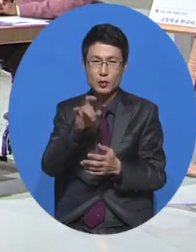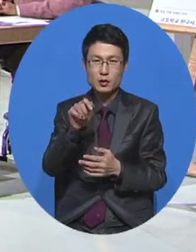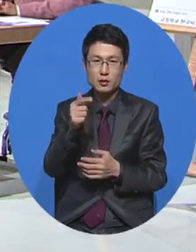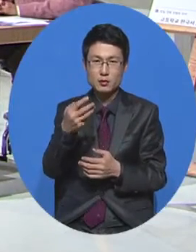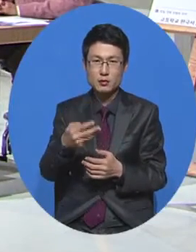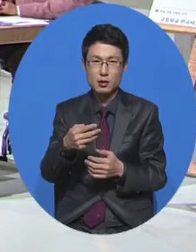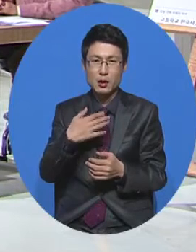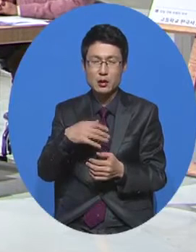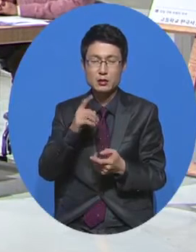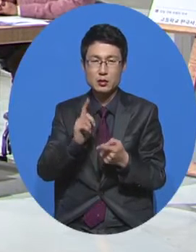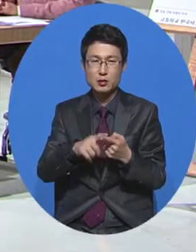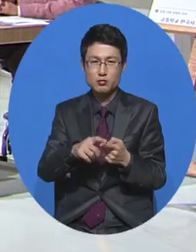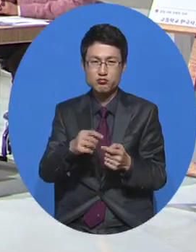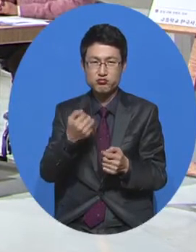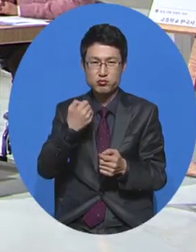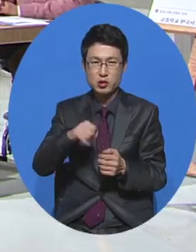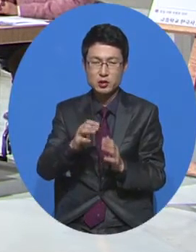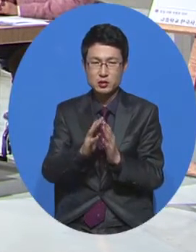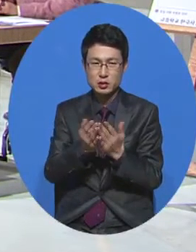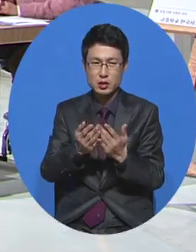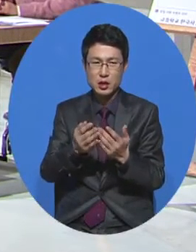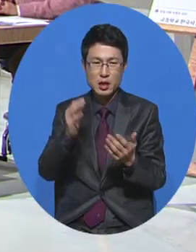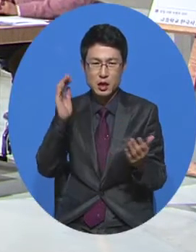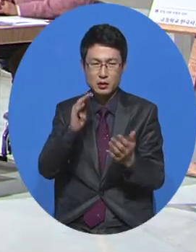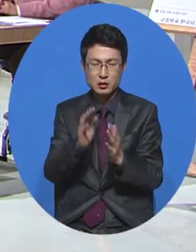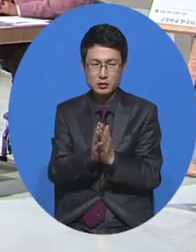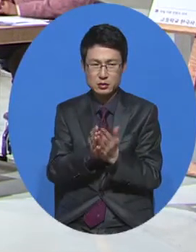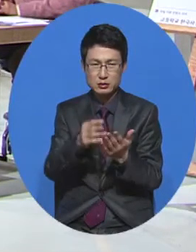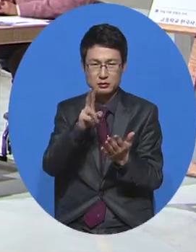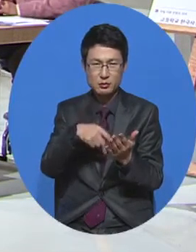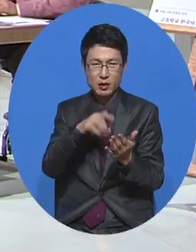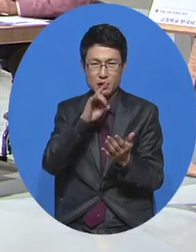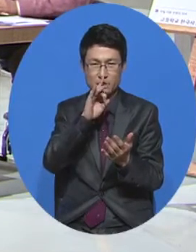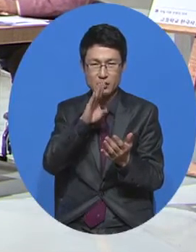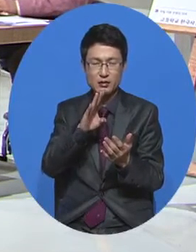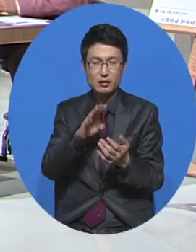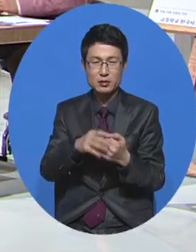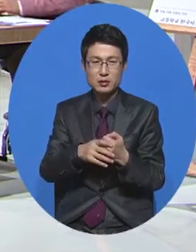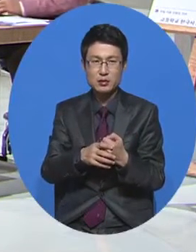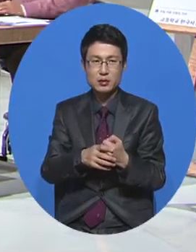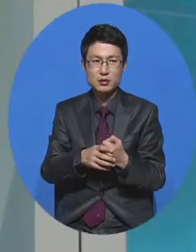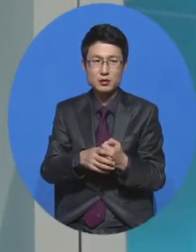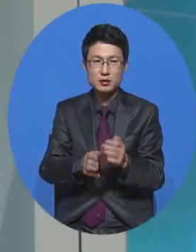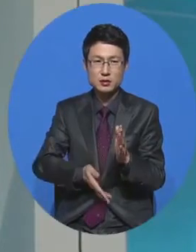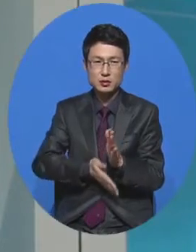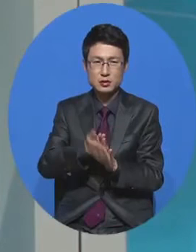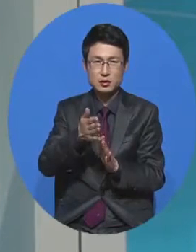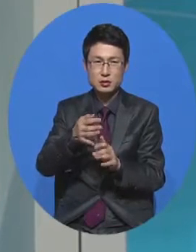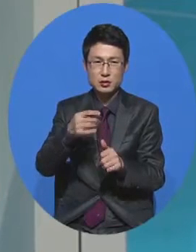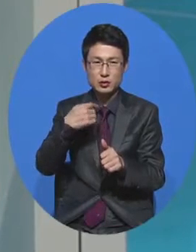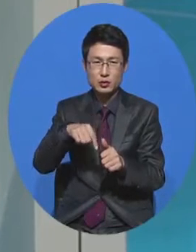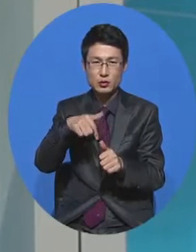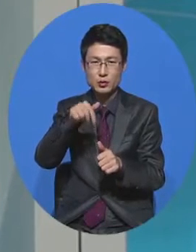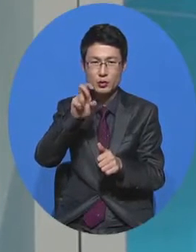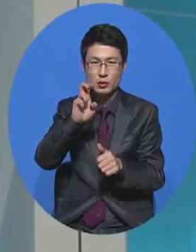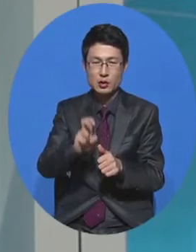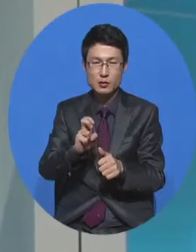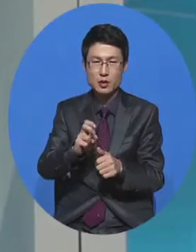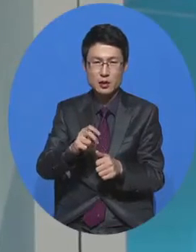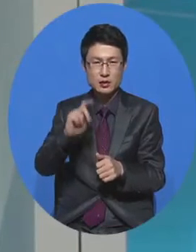불량 교과서를 학생들 손에 들어가게 해서는 안 되겠다 고 하는 시도 교육감 님들의 의지 편